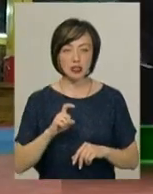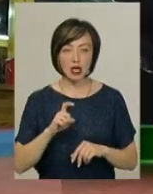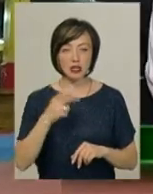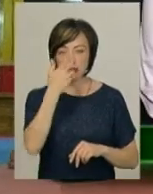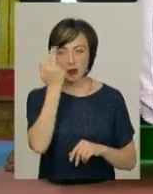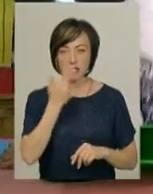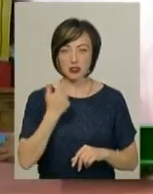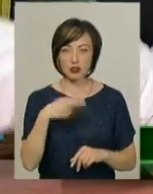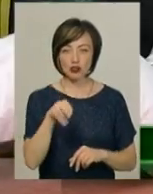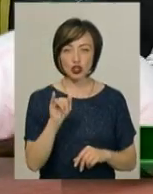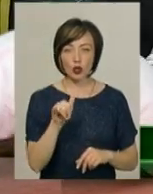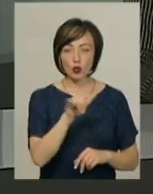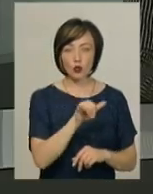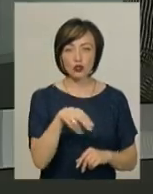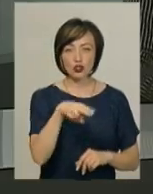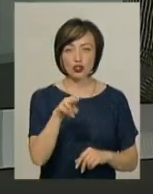бразильського джиу-джитсу.